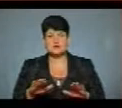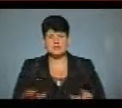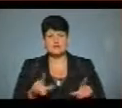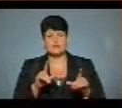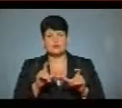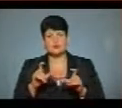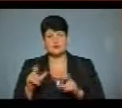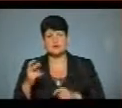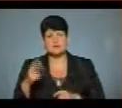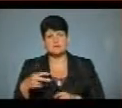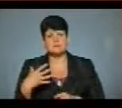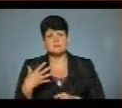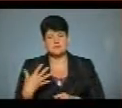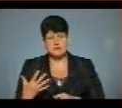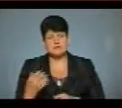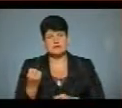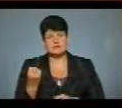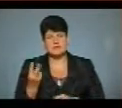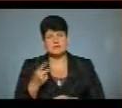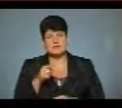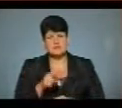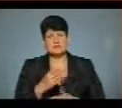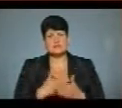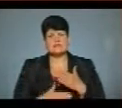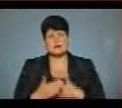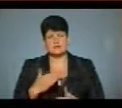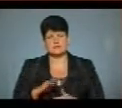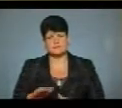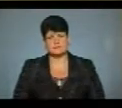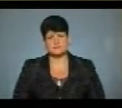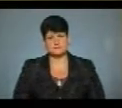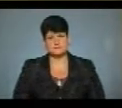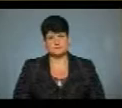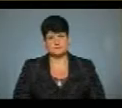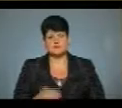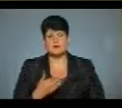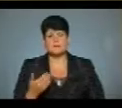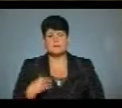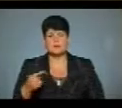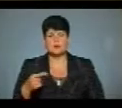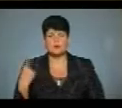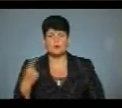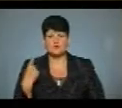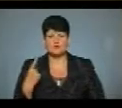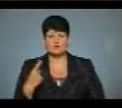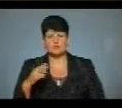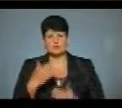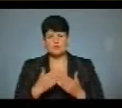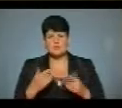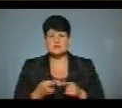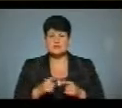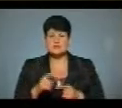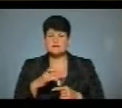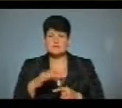фотографувалися 25-ро, 12 із них з інвалідністю. Ми у Тернопільському обласному краєзнавчому музеї. У ці хвилини